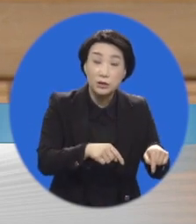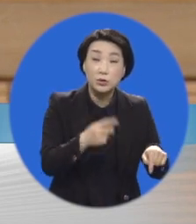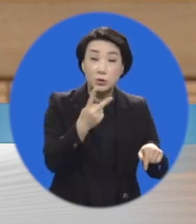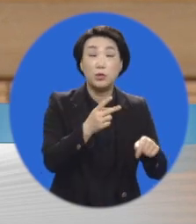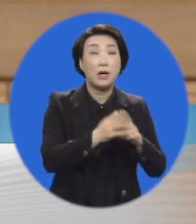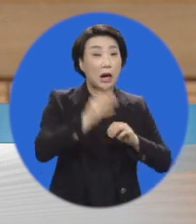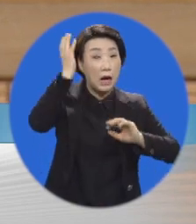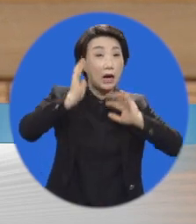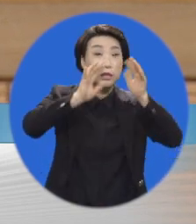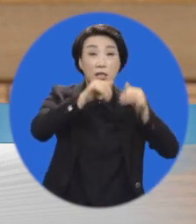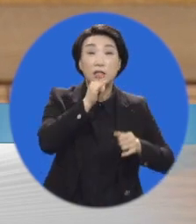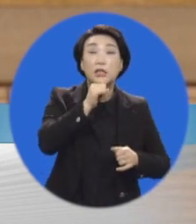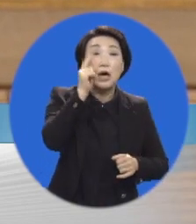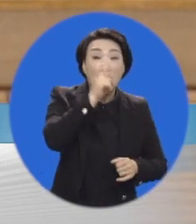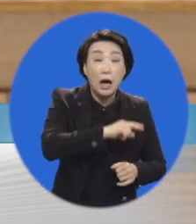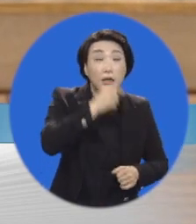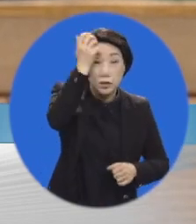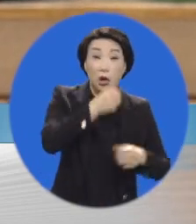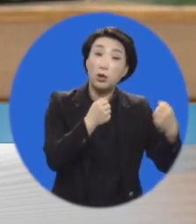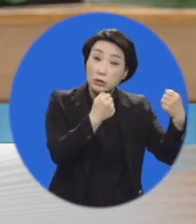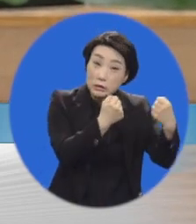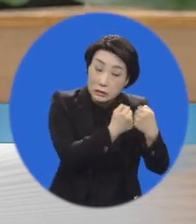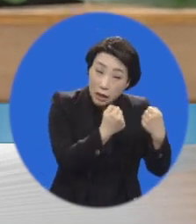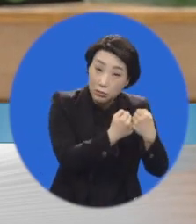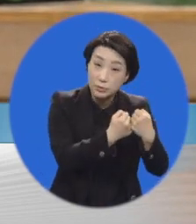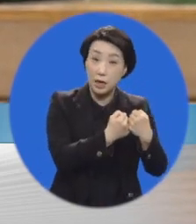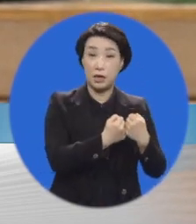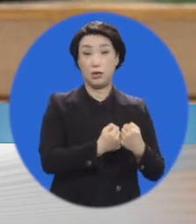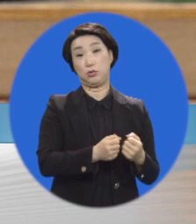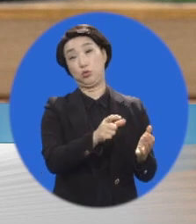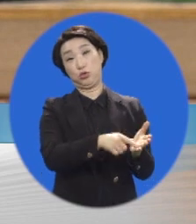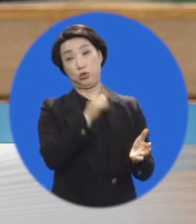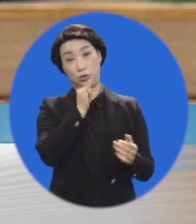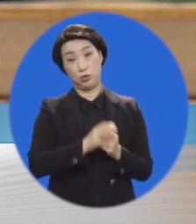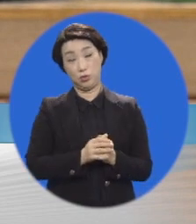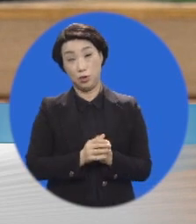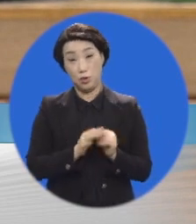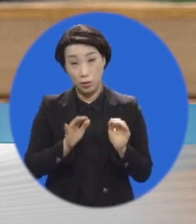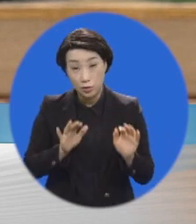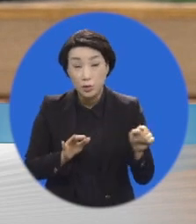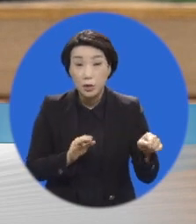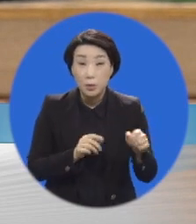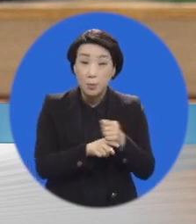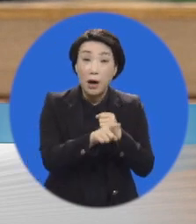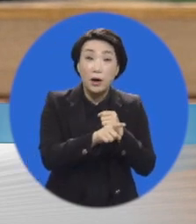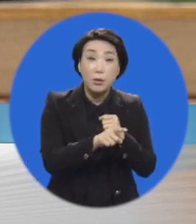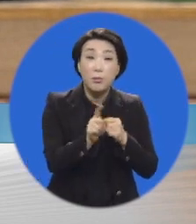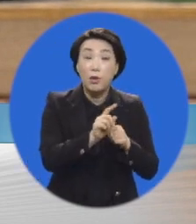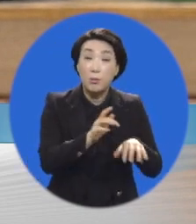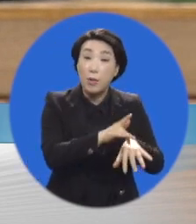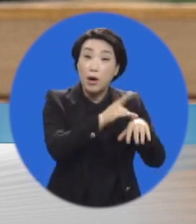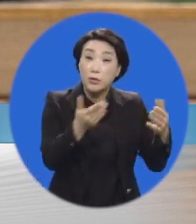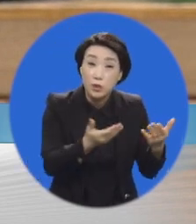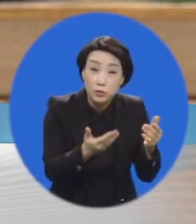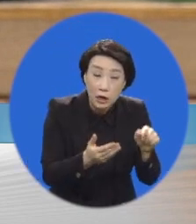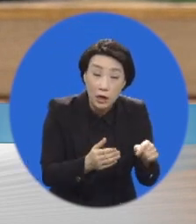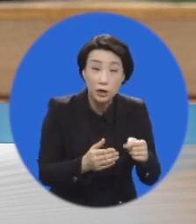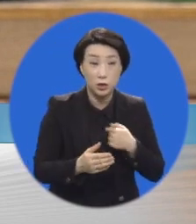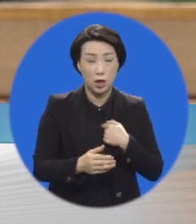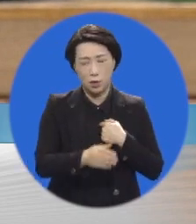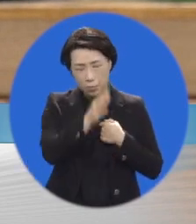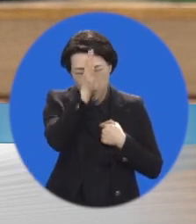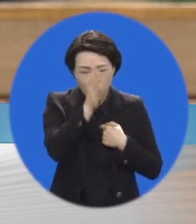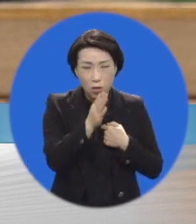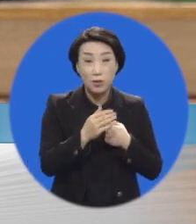자들과 하늘에 있는 악한 영들과의 대함이라. 이 마귀 역사는 내가